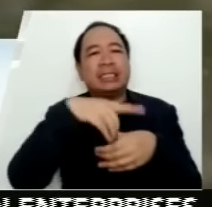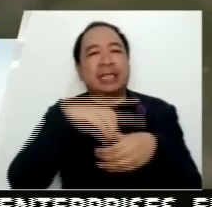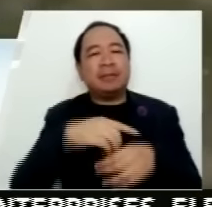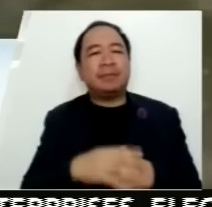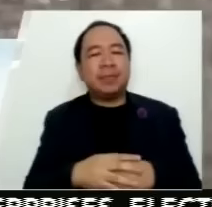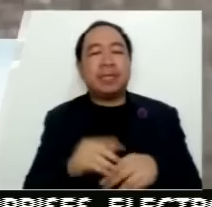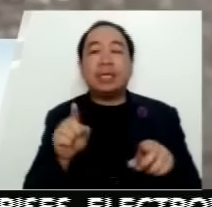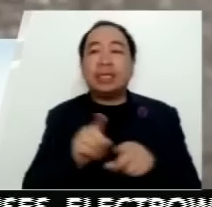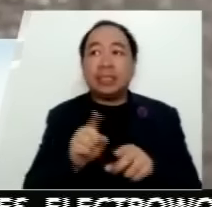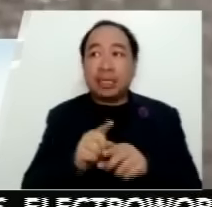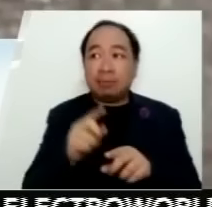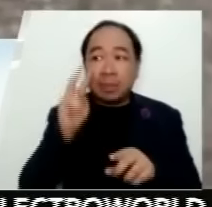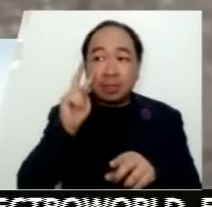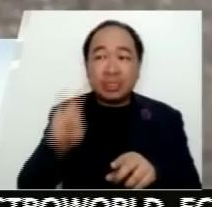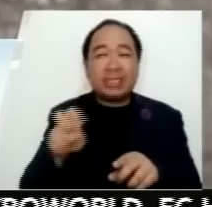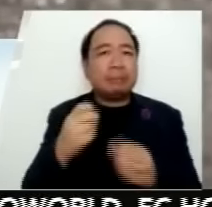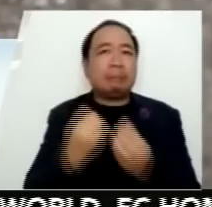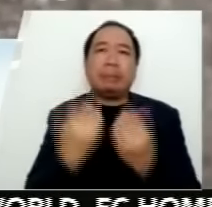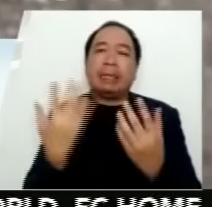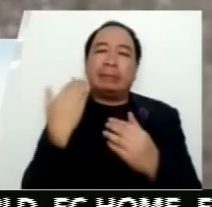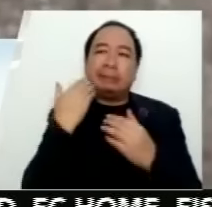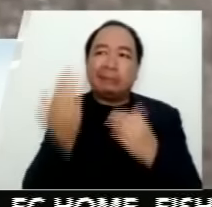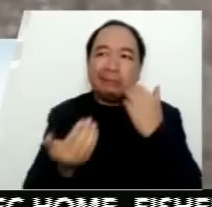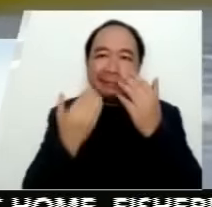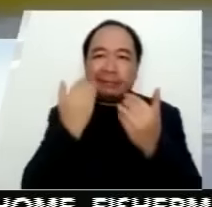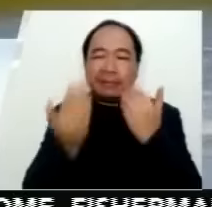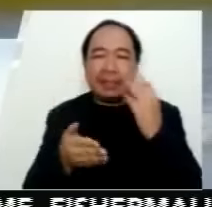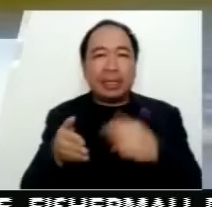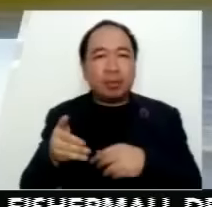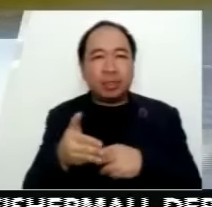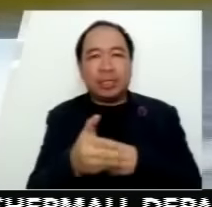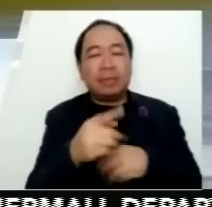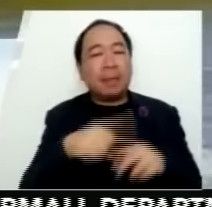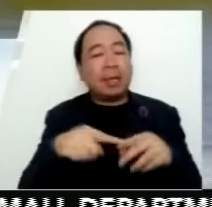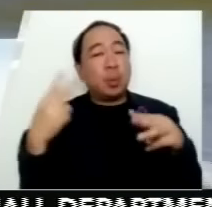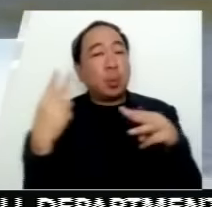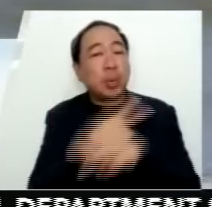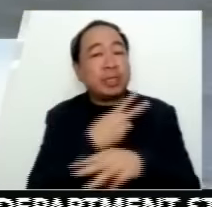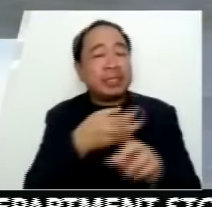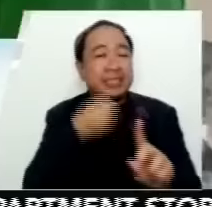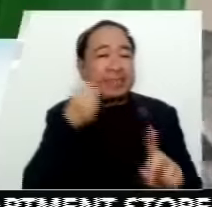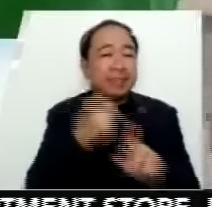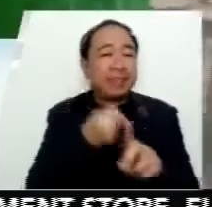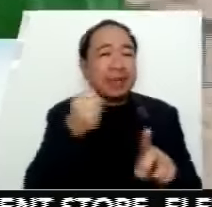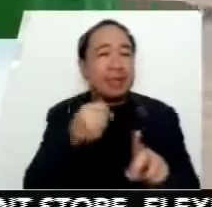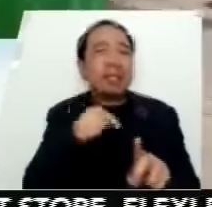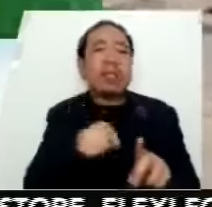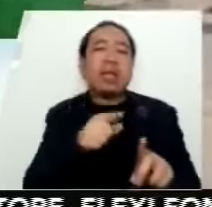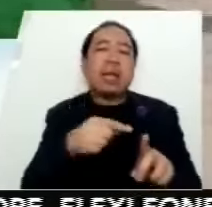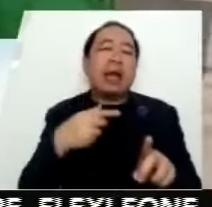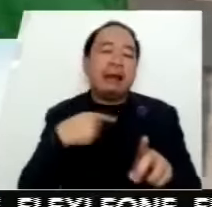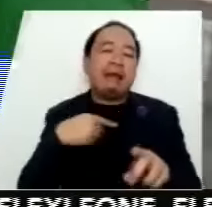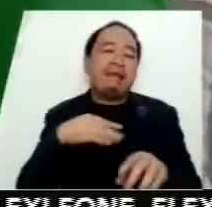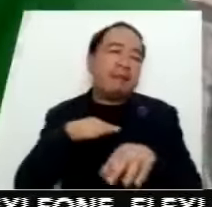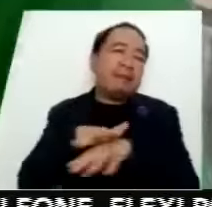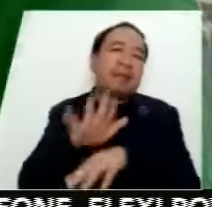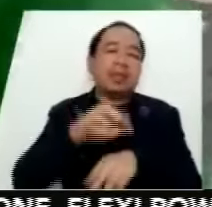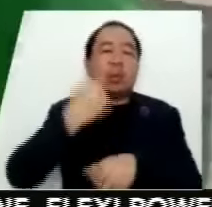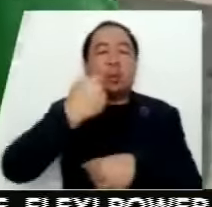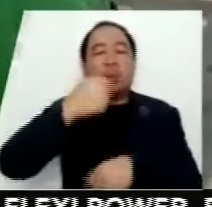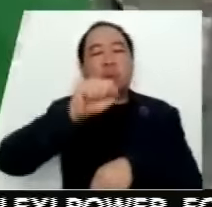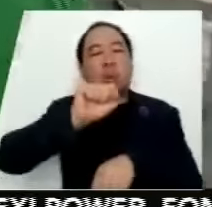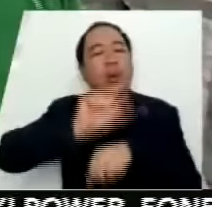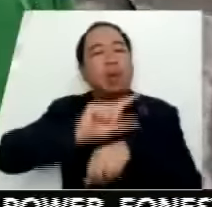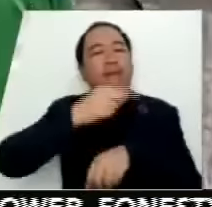mga patay na isda. Pero ang matinding epekto raw talaga ngayon ay tinamaan ang kanilang kabuhayan. Gawa ng oil spill po. Lahat po